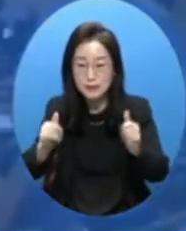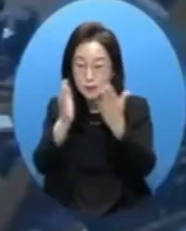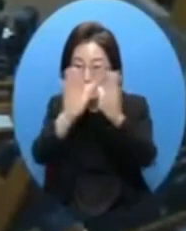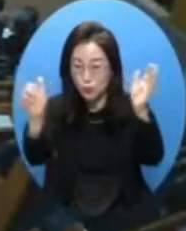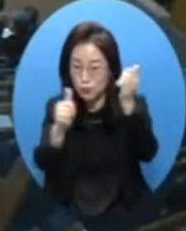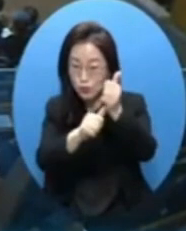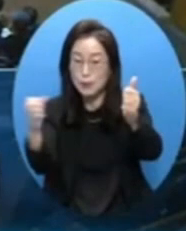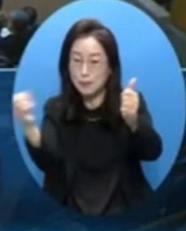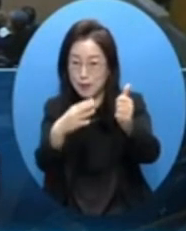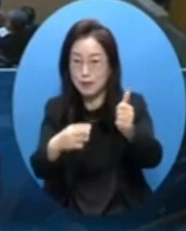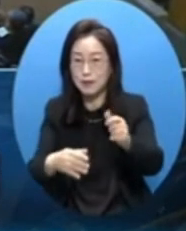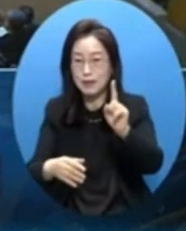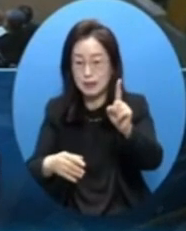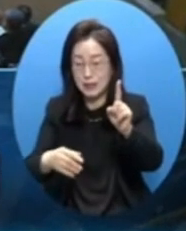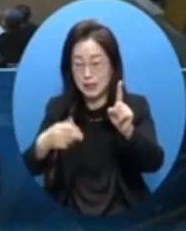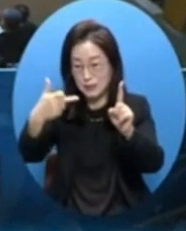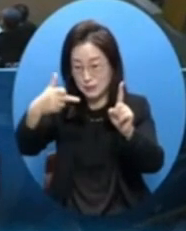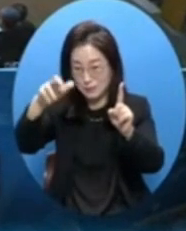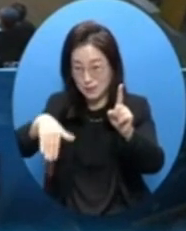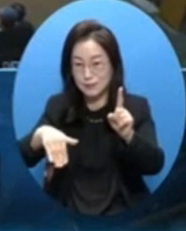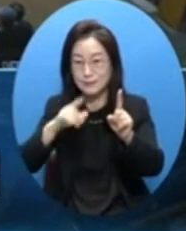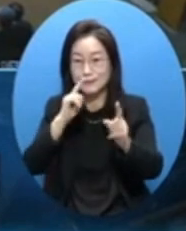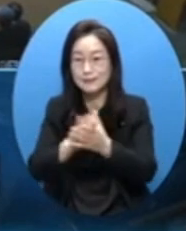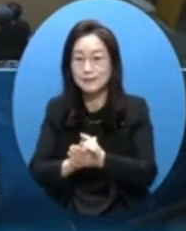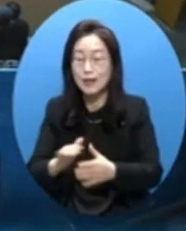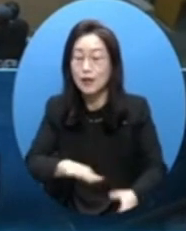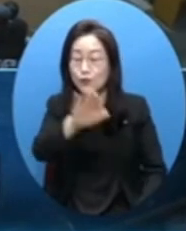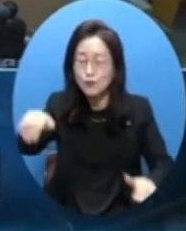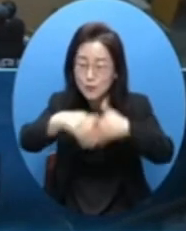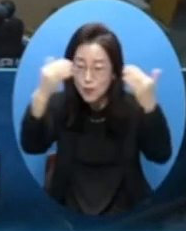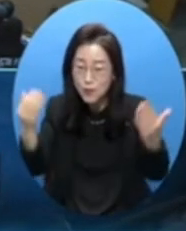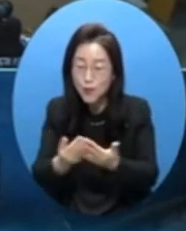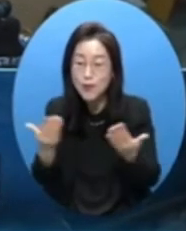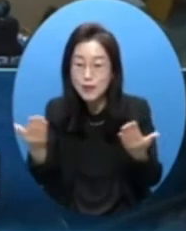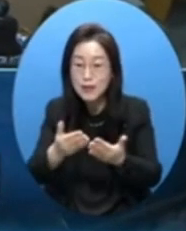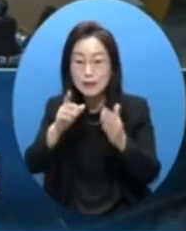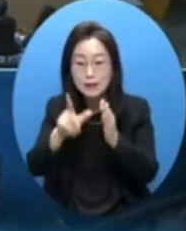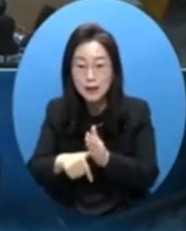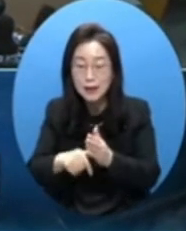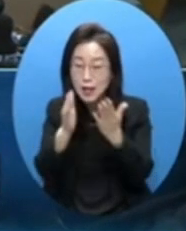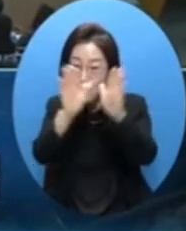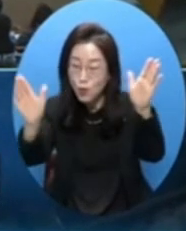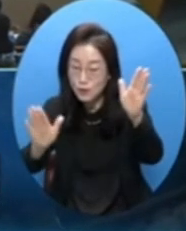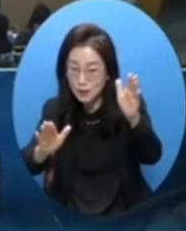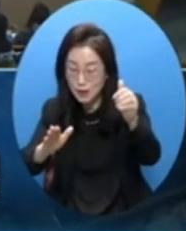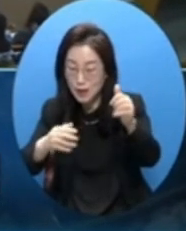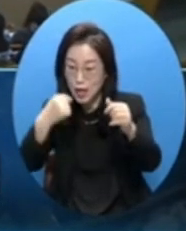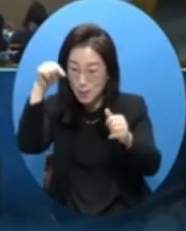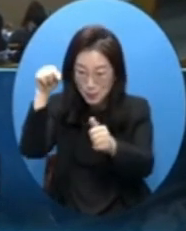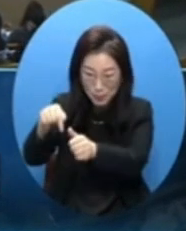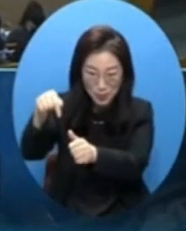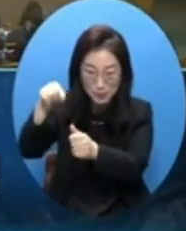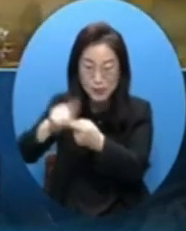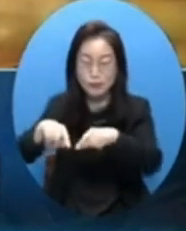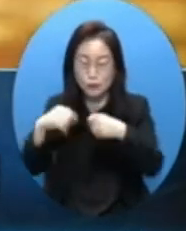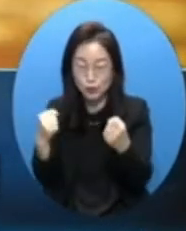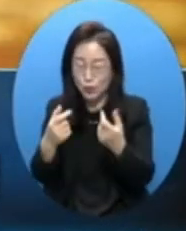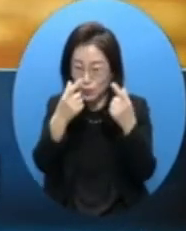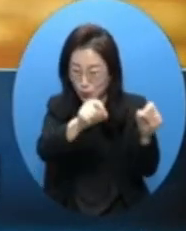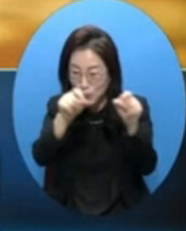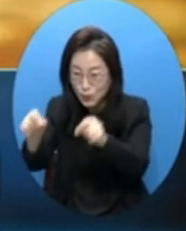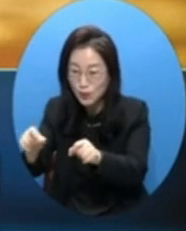말합니다. 여호수아서 1장 17절 18절입니다 우리는 범사에 모세에게 순종한 것 같이